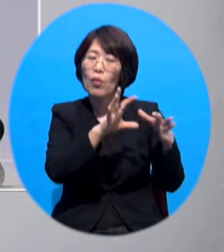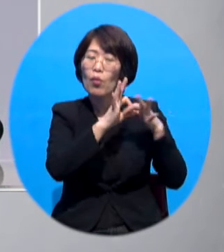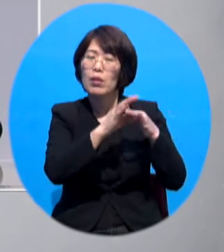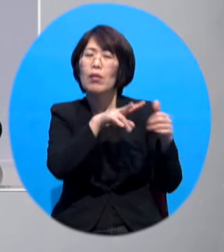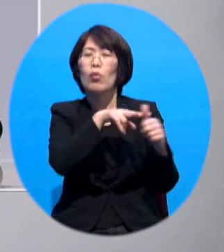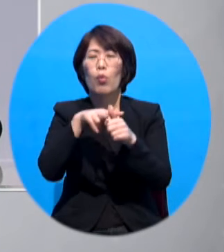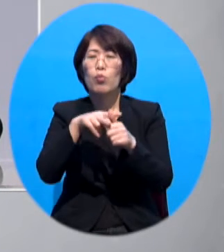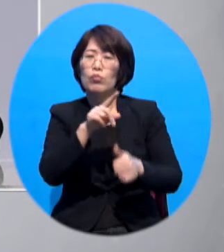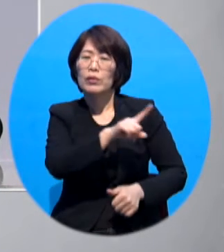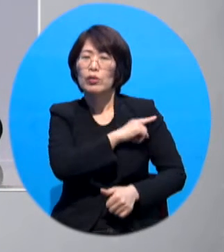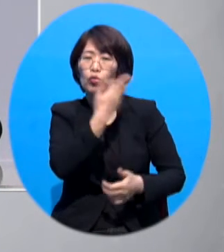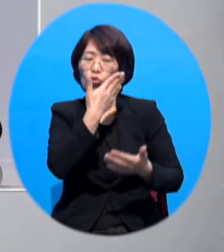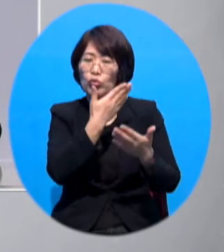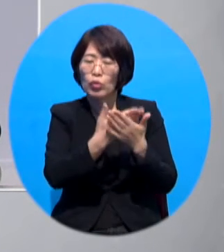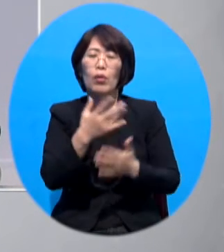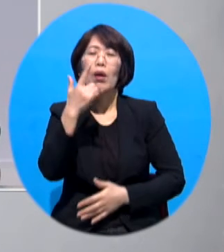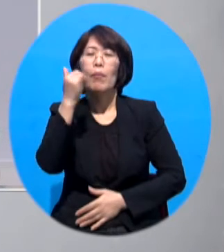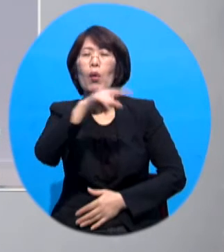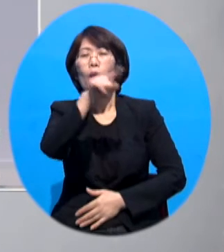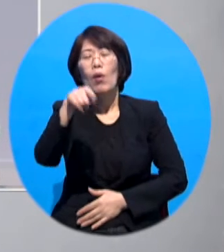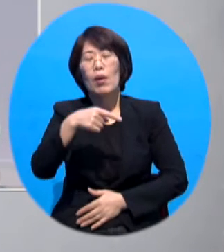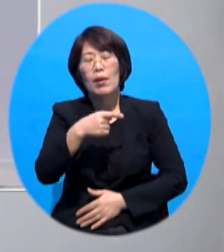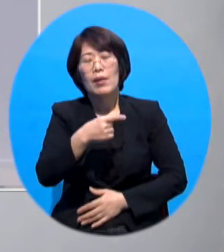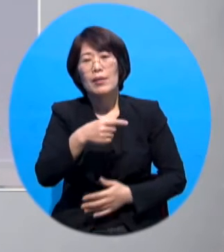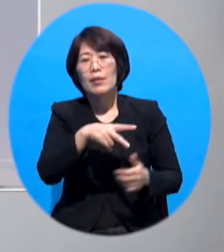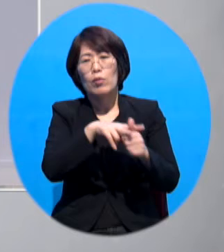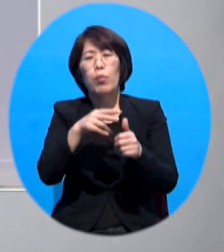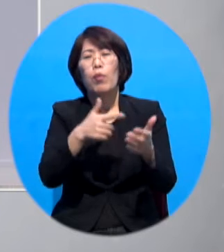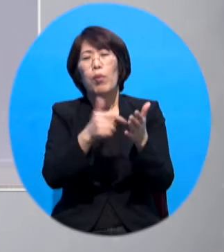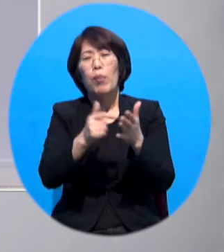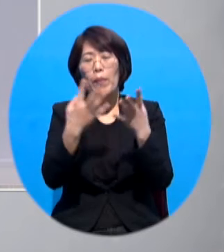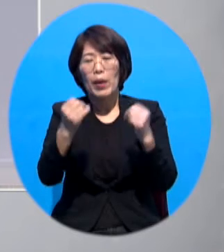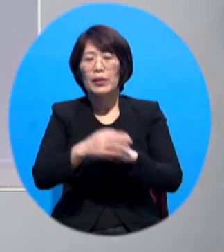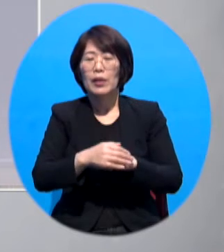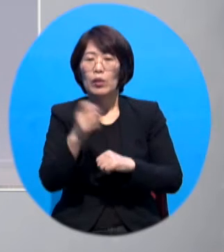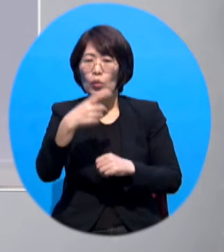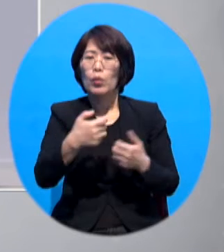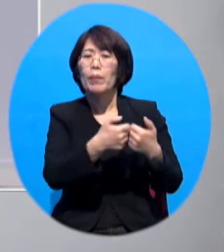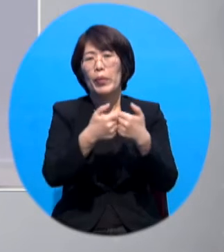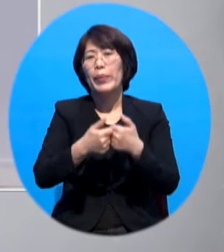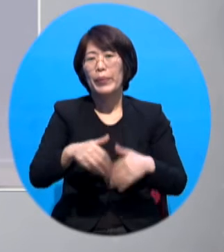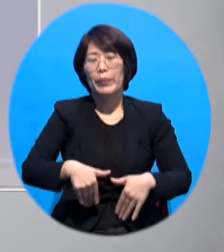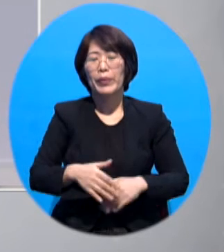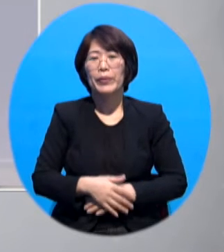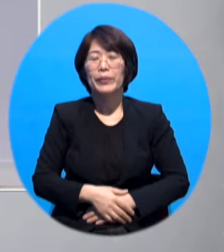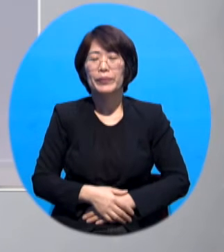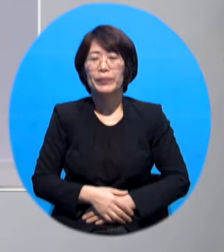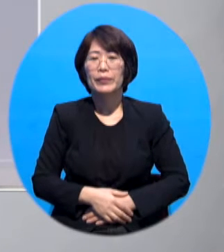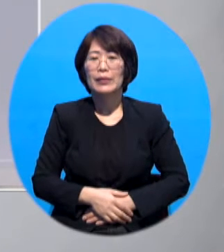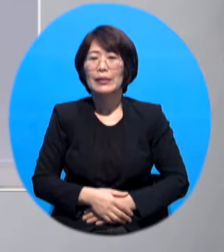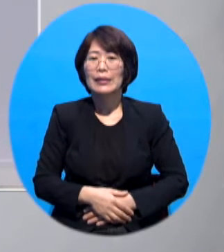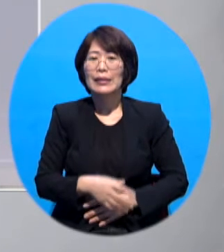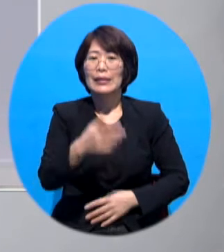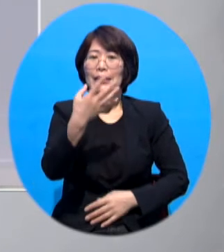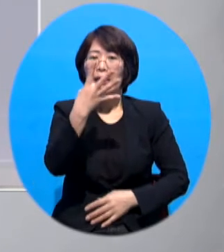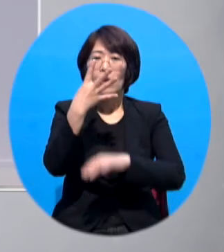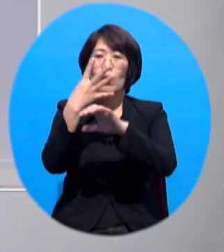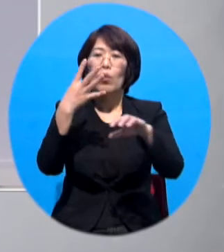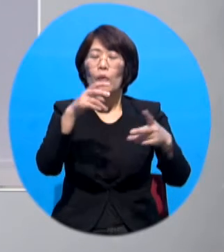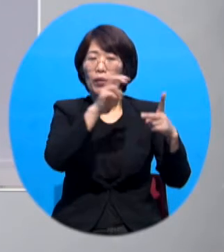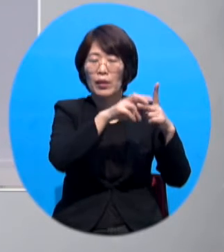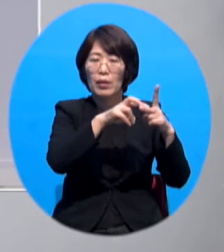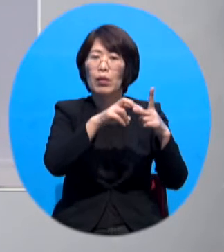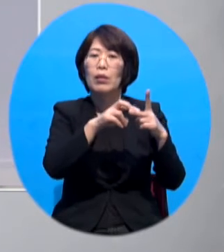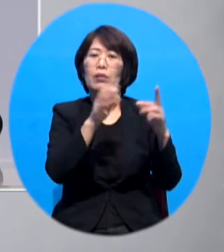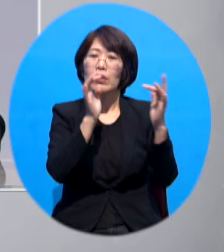중요합니다 우리 악보 님들이 못 말라 있어요 그리고 이제 컨설팅 도 중요하거든요 그래서 저희 그런 4개 센터에서 온라인 오프라인